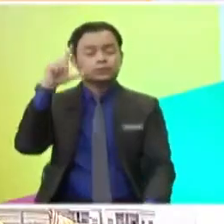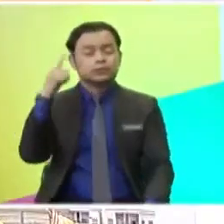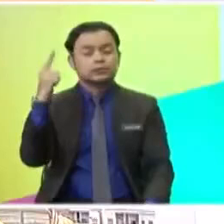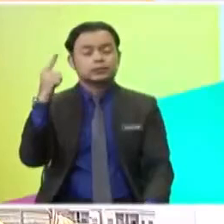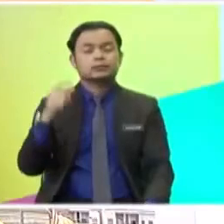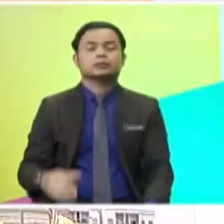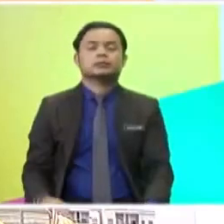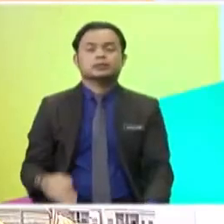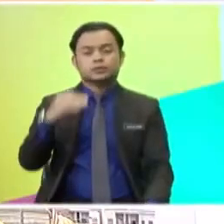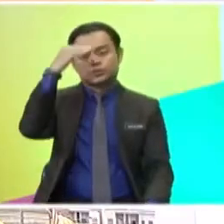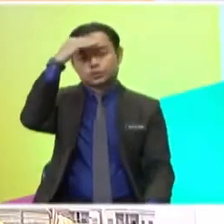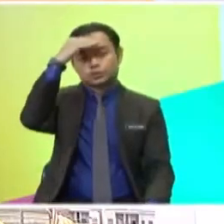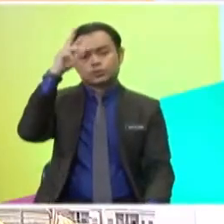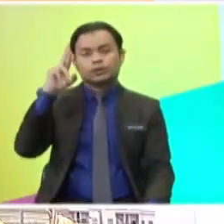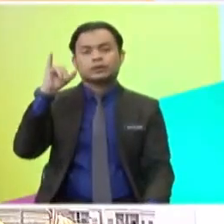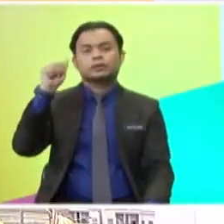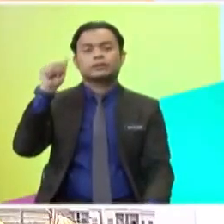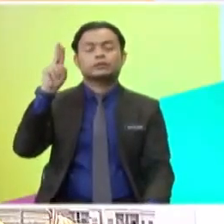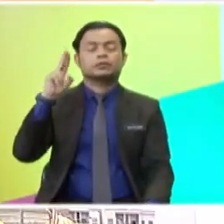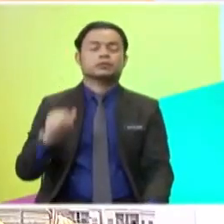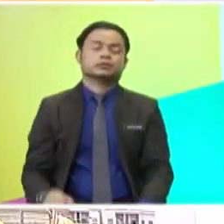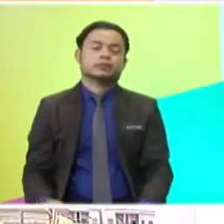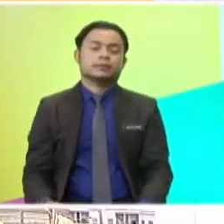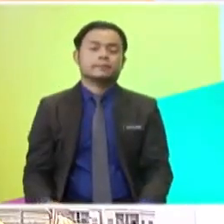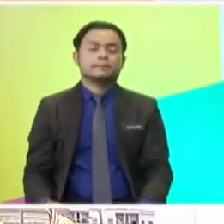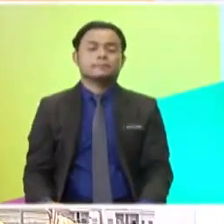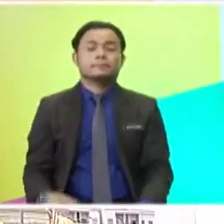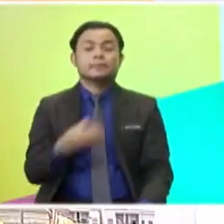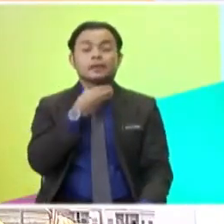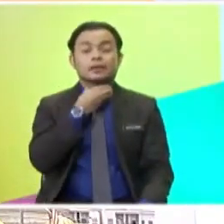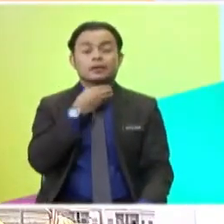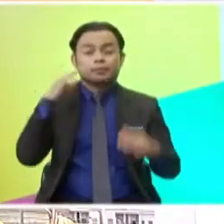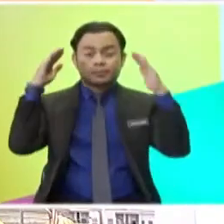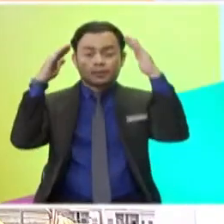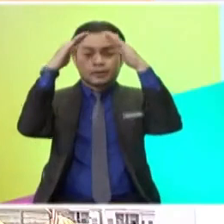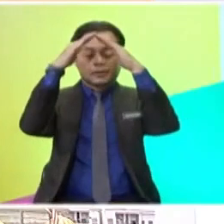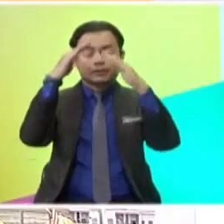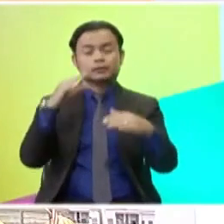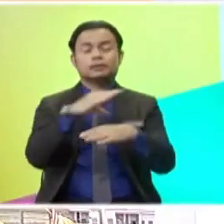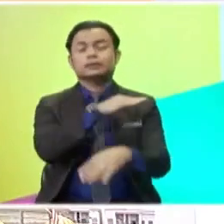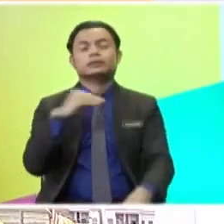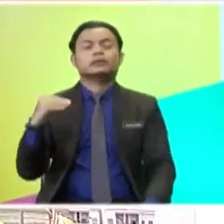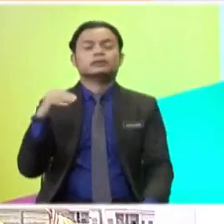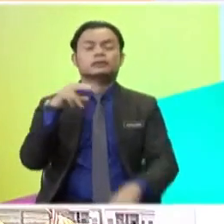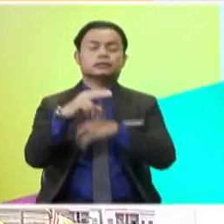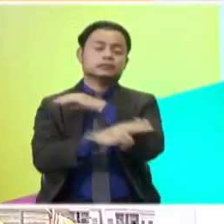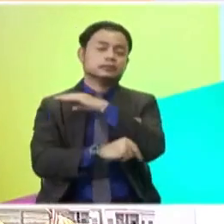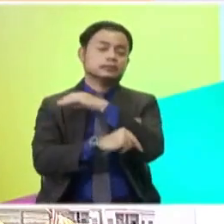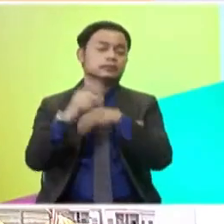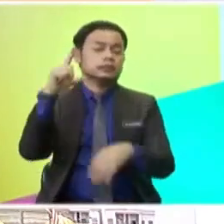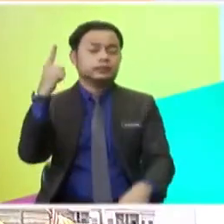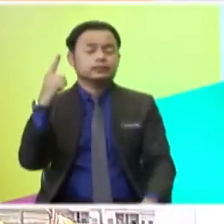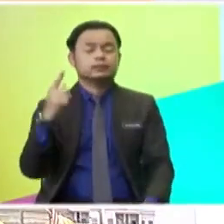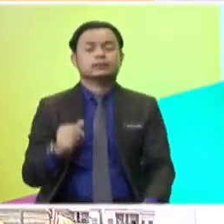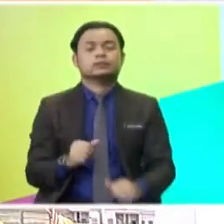Johor, Riau, Perak, Pahang dan juga lain-lain negeri terus mewarisi sistem beraja tersebut.